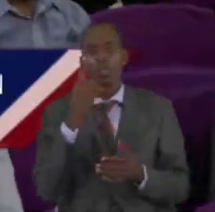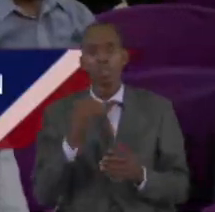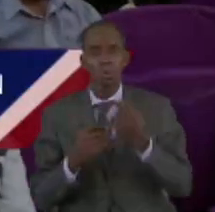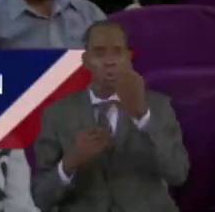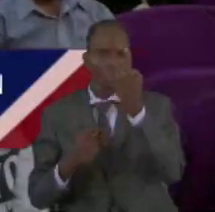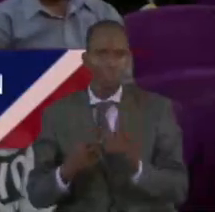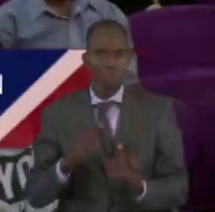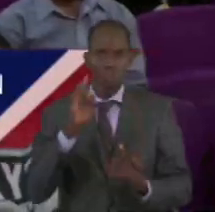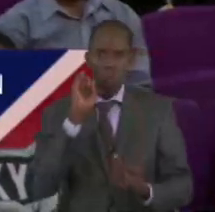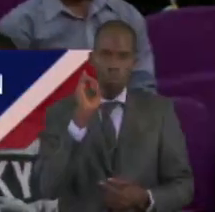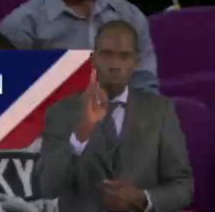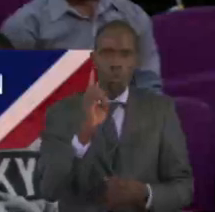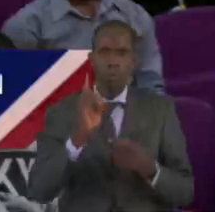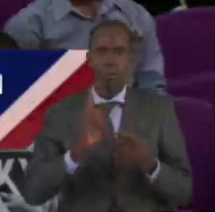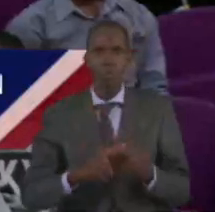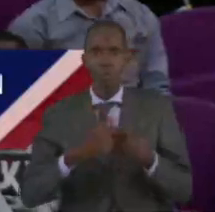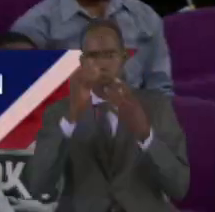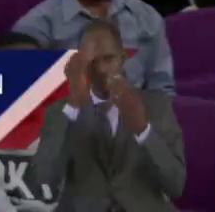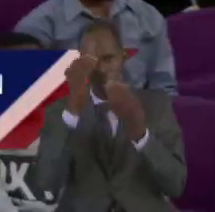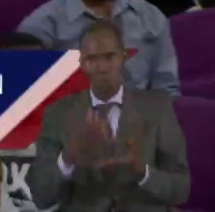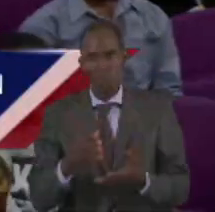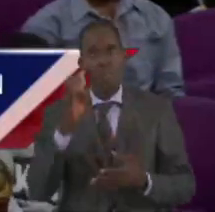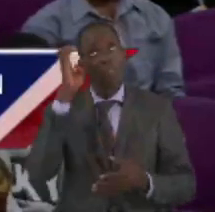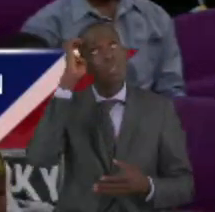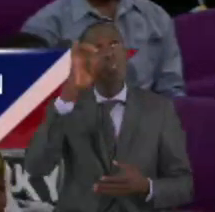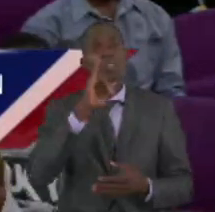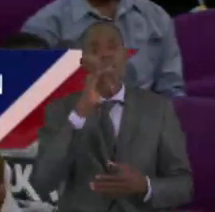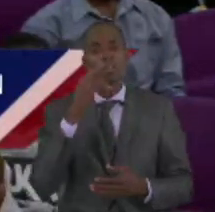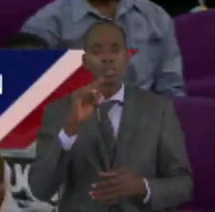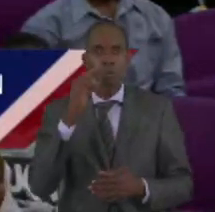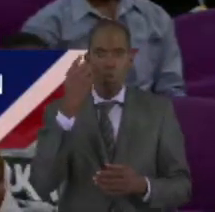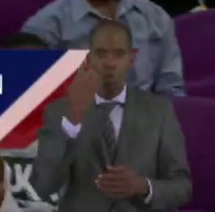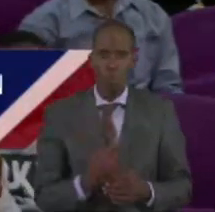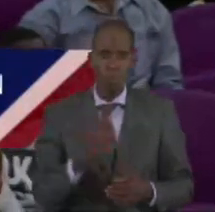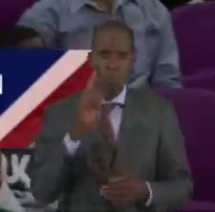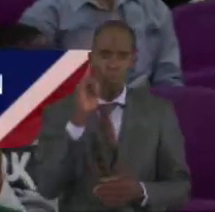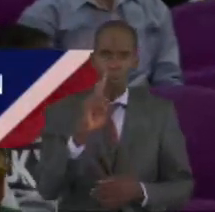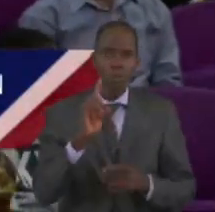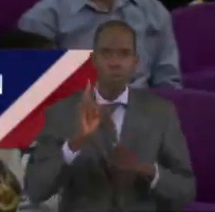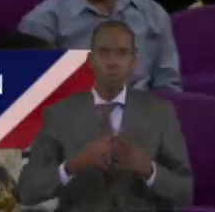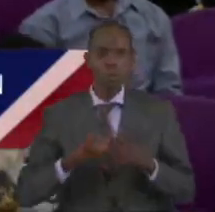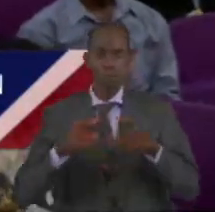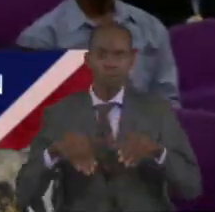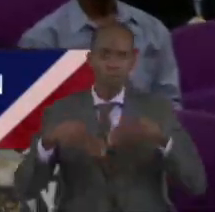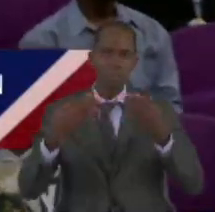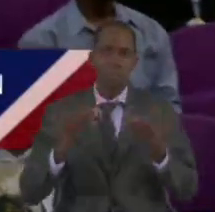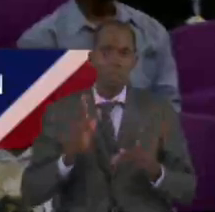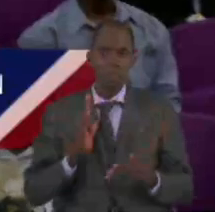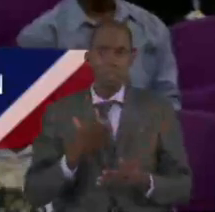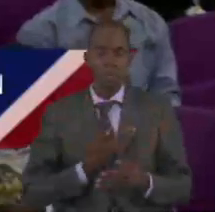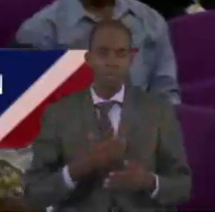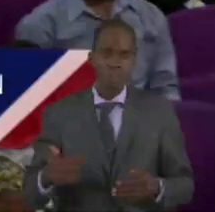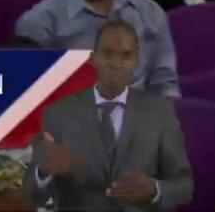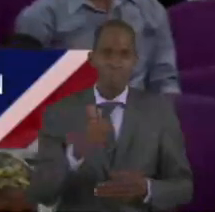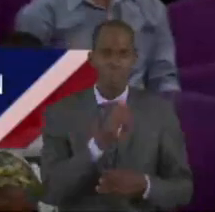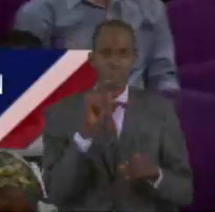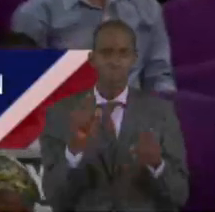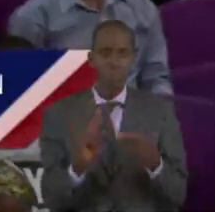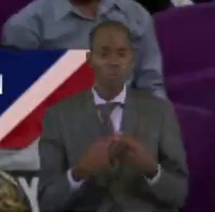seul à obéir, est le seul à suivre, est le seul à qui nous devons nous